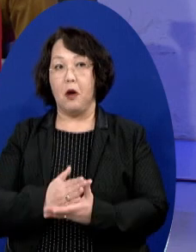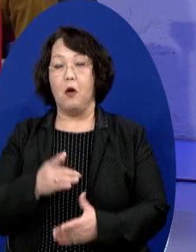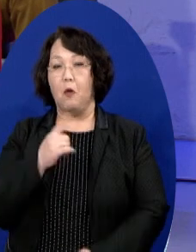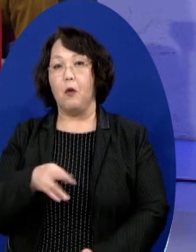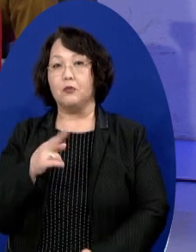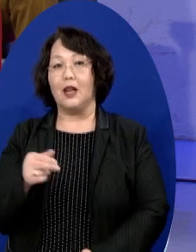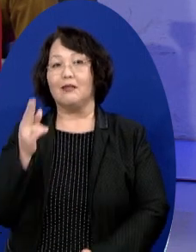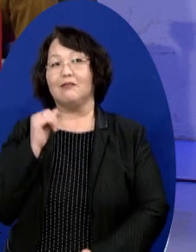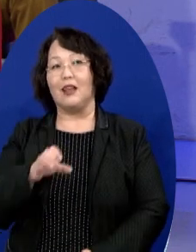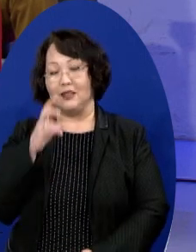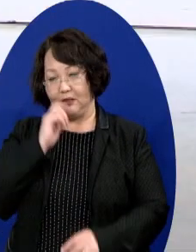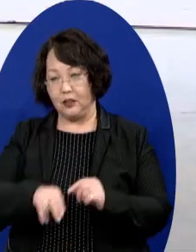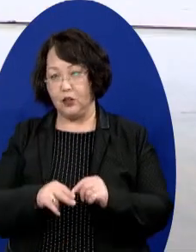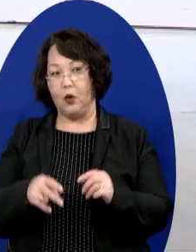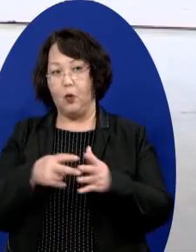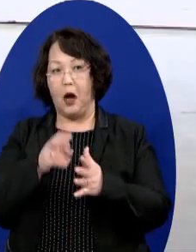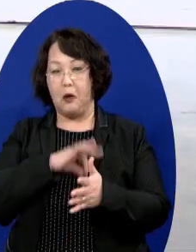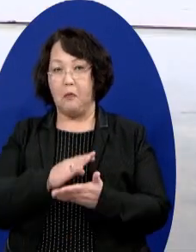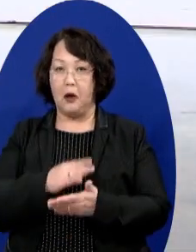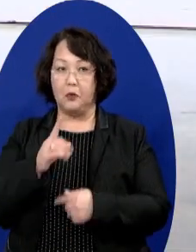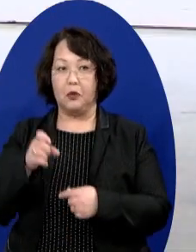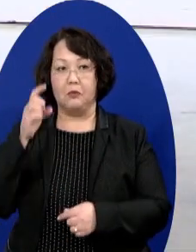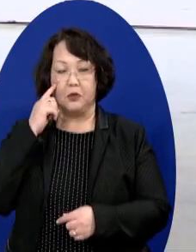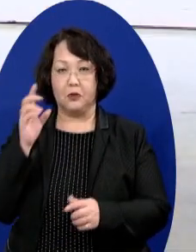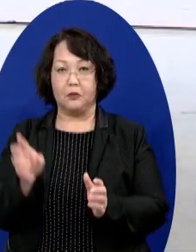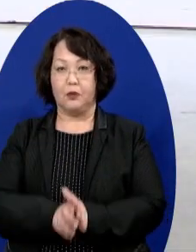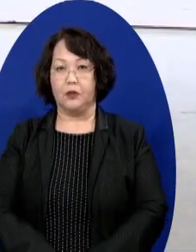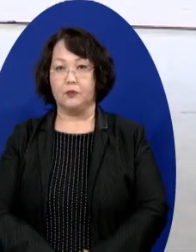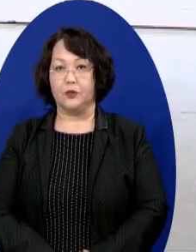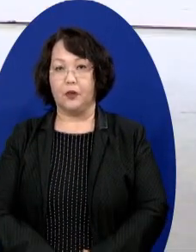шалгуулж ноогдл ашигтай эсгээ мэдэх бүрэн боломжтой.